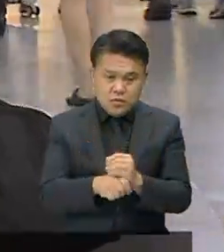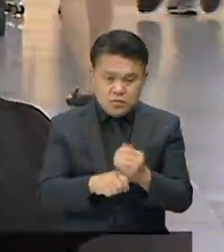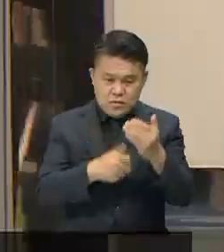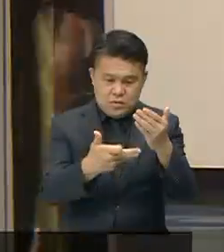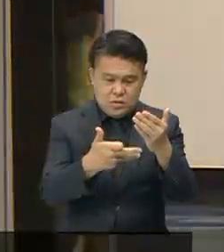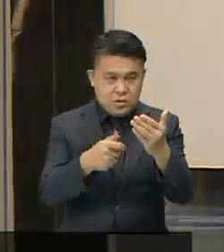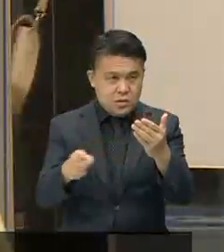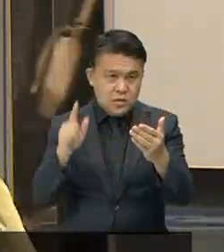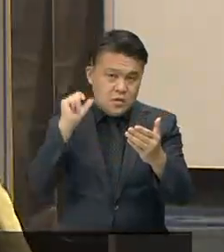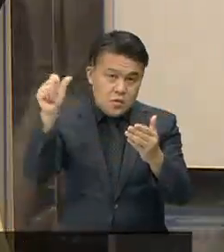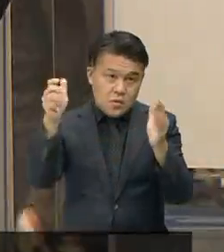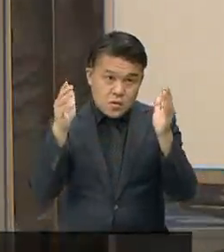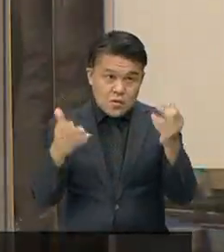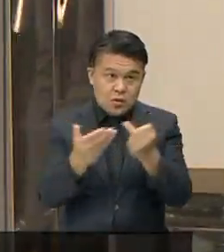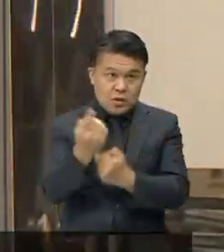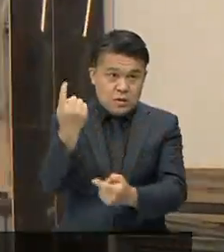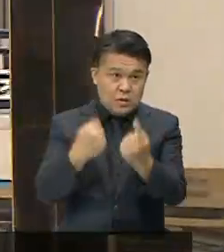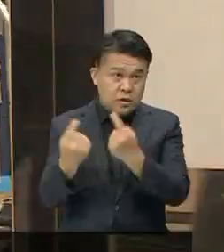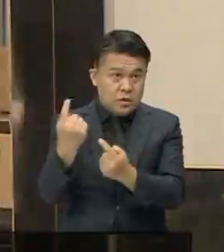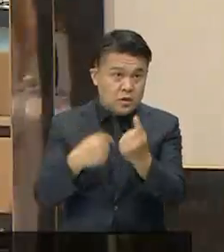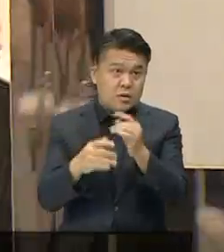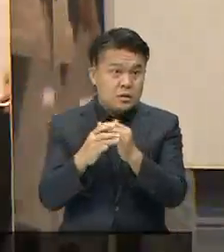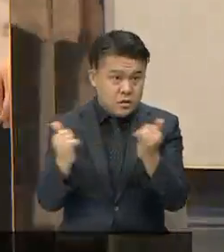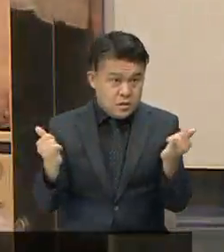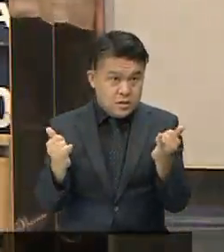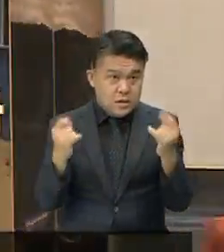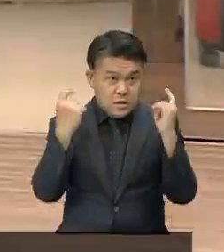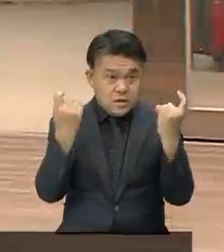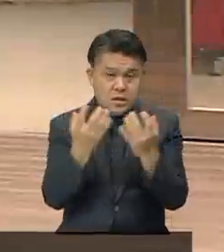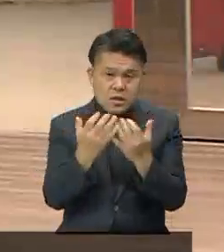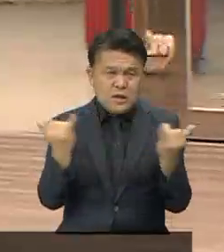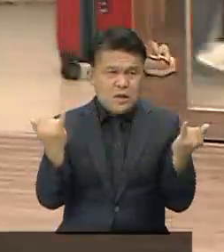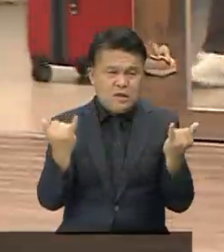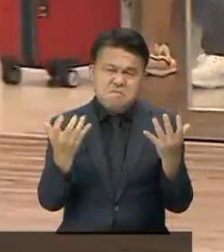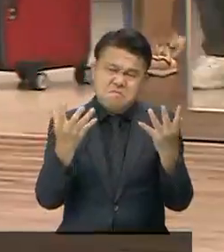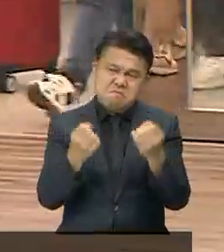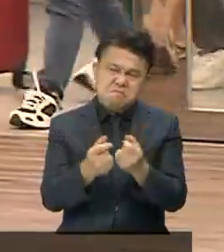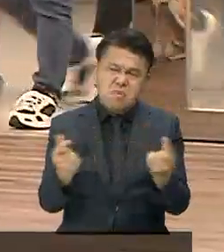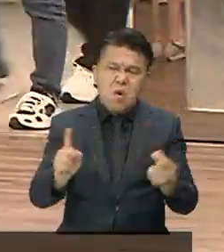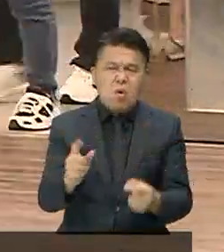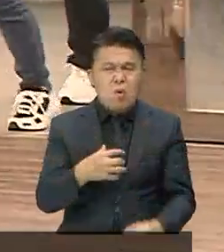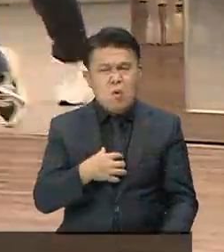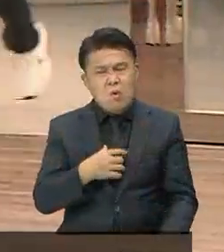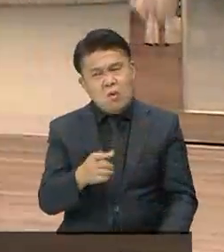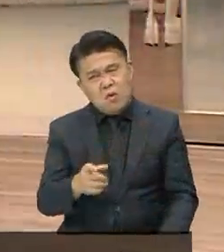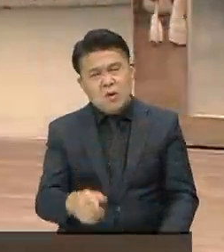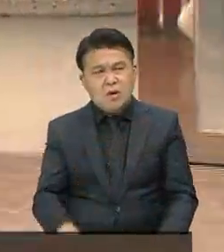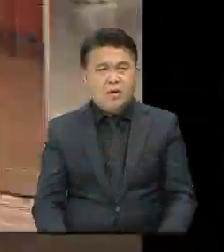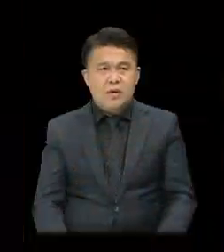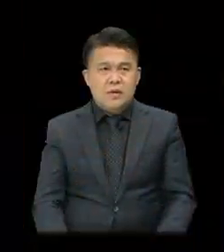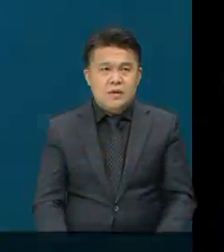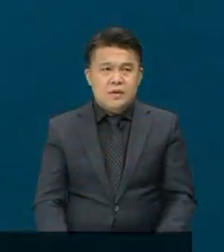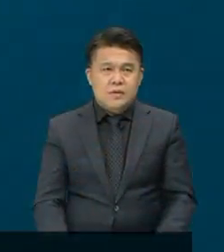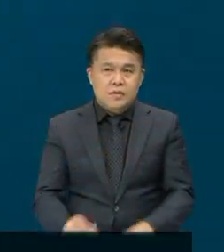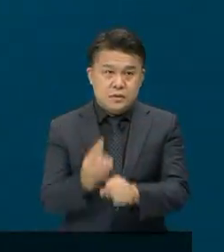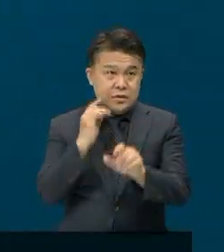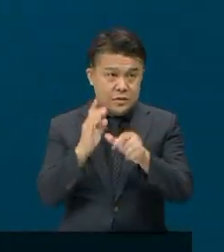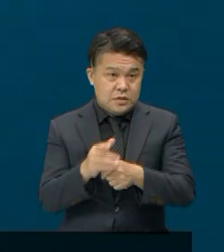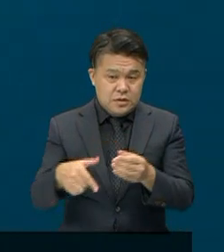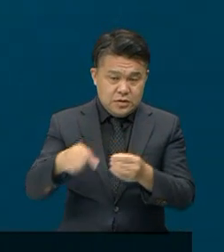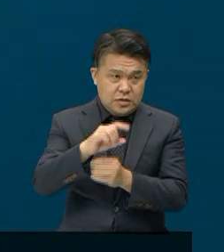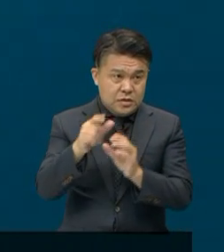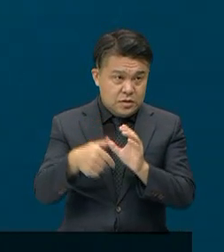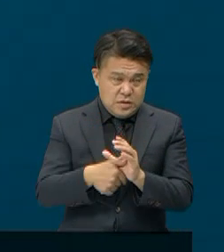18일부터 닷새간 제주를 찾는 귀성객과 관광객이 크게 늘어난다는 점입니다. 지난해 추석